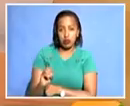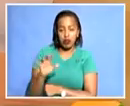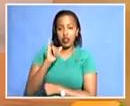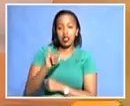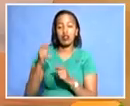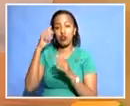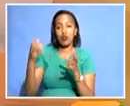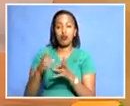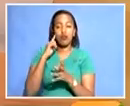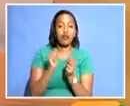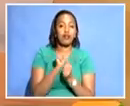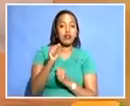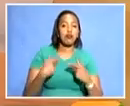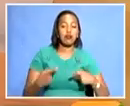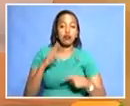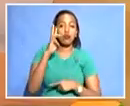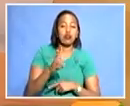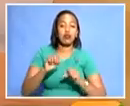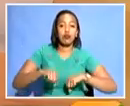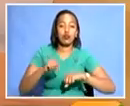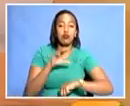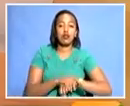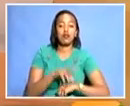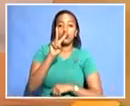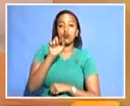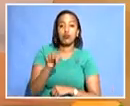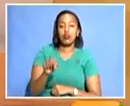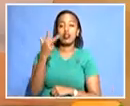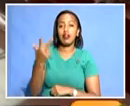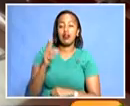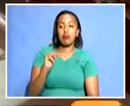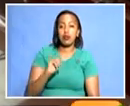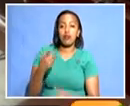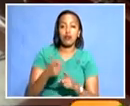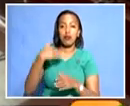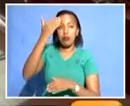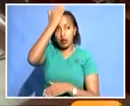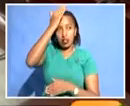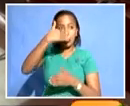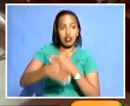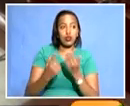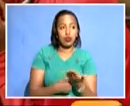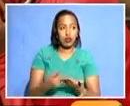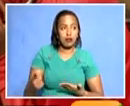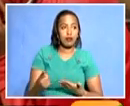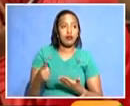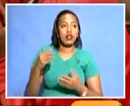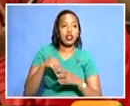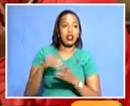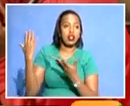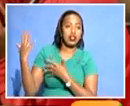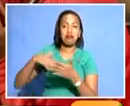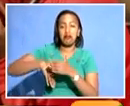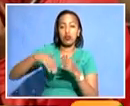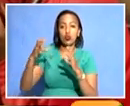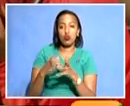15 kitapokea marupurupu ya shilingi milioni 2.3 kuanzia Jumatatu wiki ijayo. Mweka hazina wa shirikisho la soka la wachezaji wanaoishi